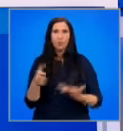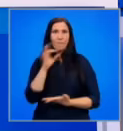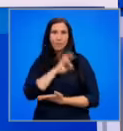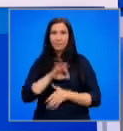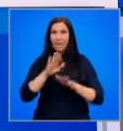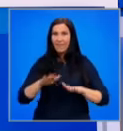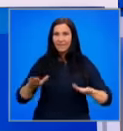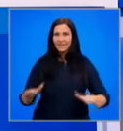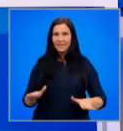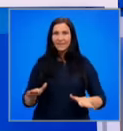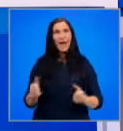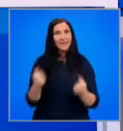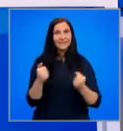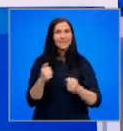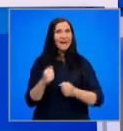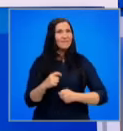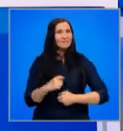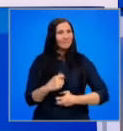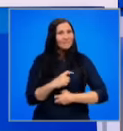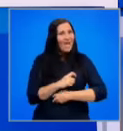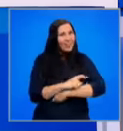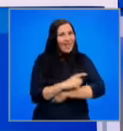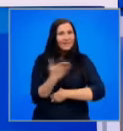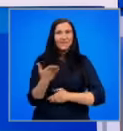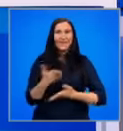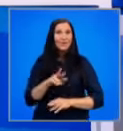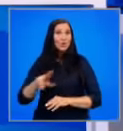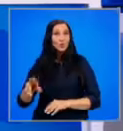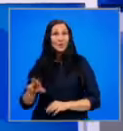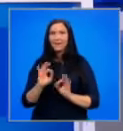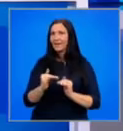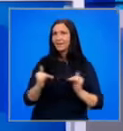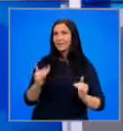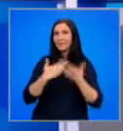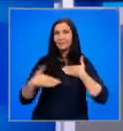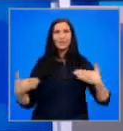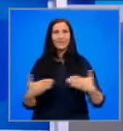Пожелаваме успех на децата. Да, и здрави нерви на техните родители. Така се разделяме. Спокойно вечер.